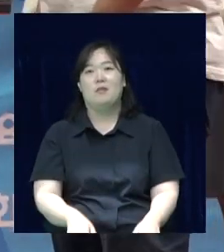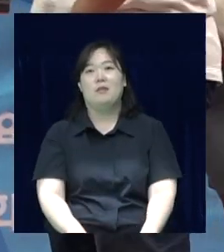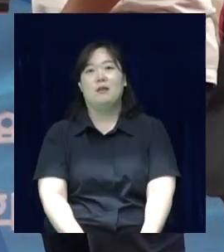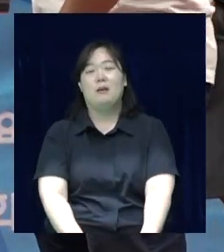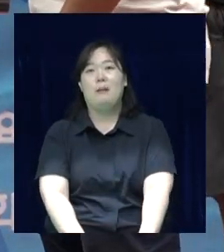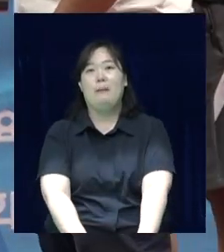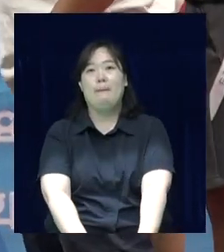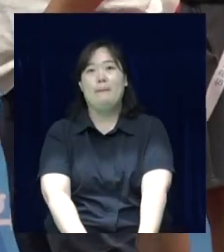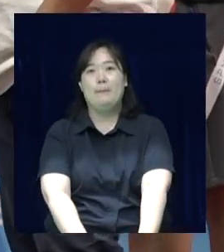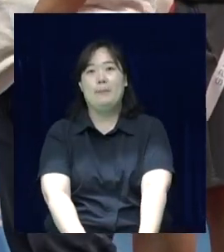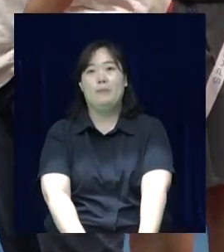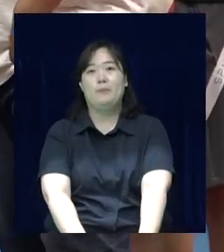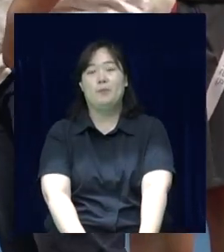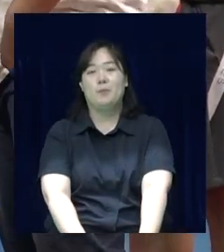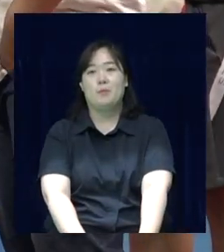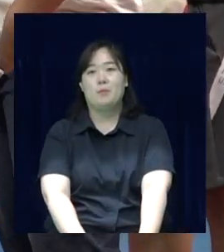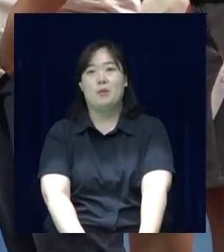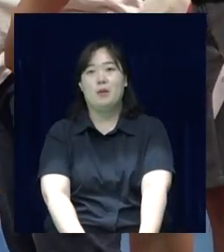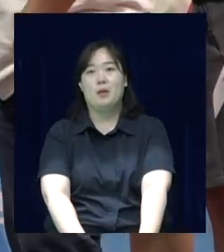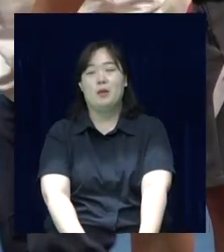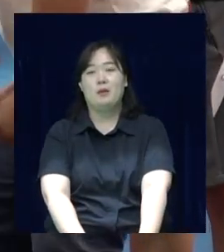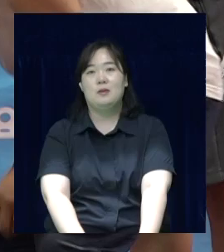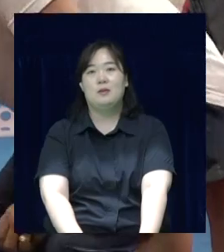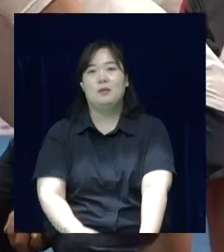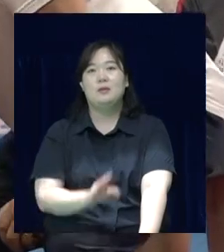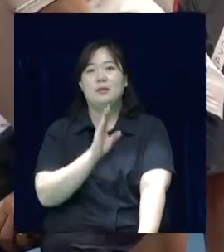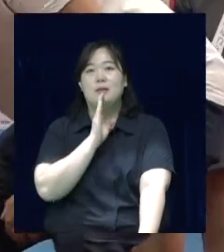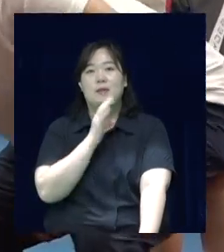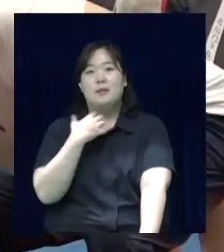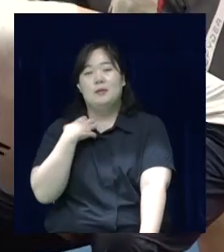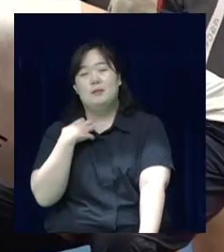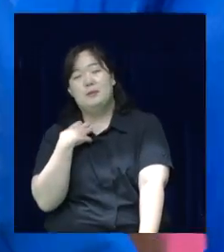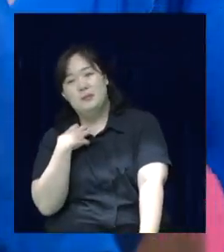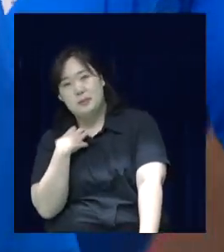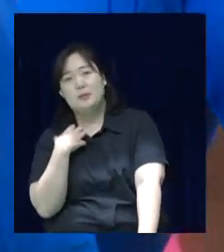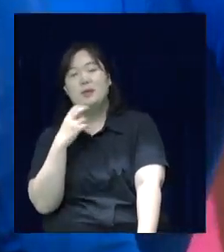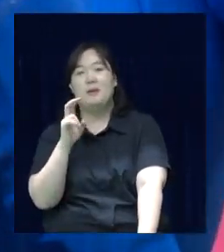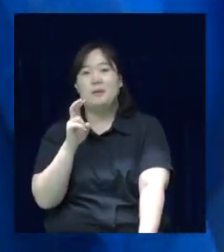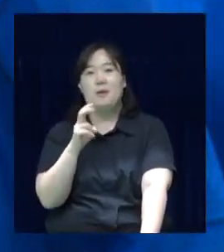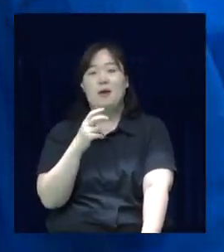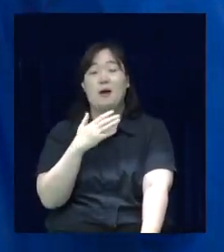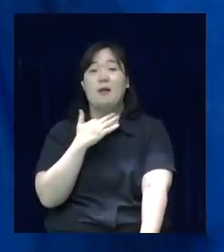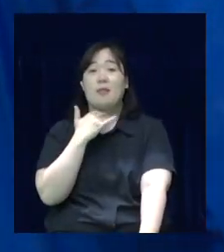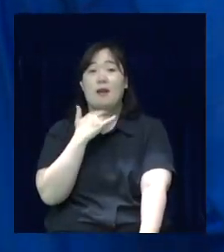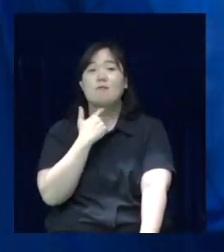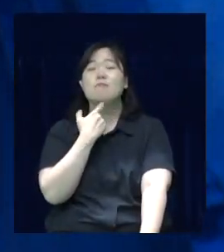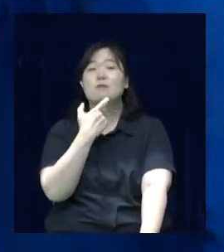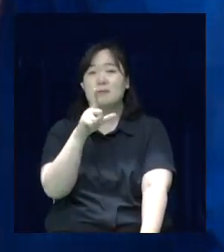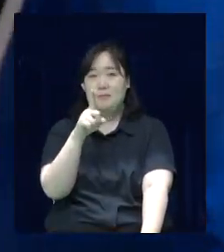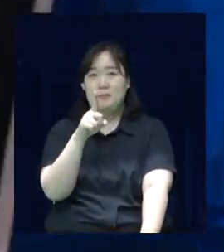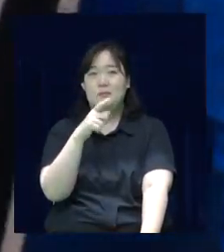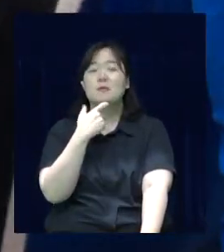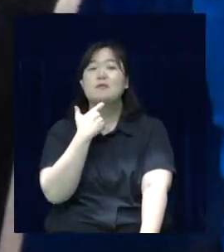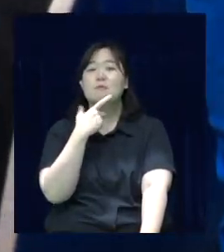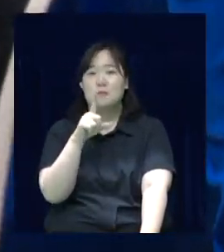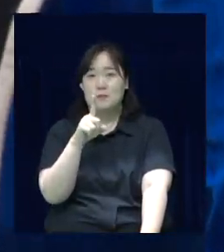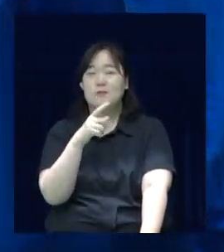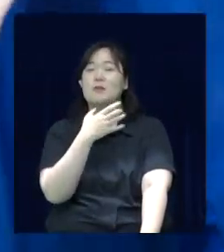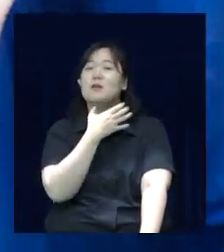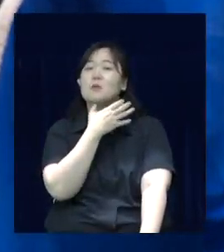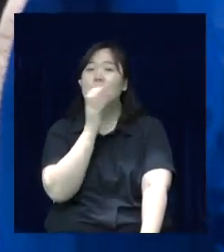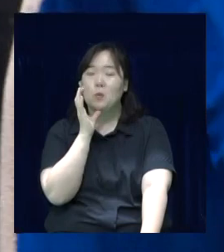아이 사실 뭐 굉장히 놀랄만한 일이죠. 61세 어떤 따져보면 뭐 노인이라고 할 수도